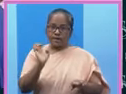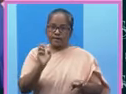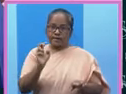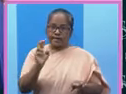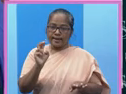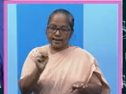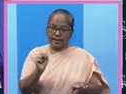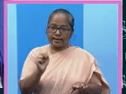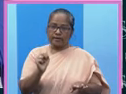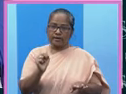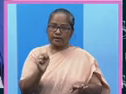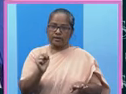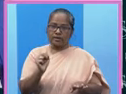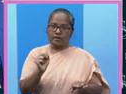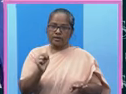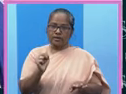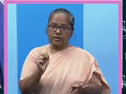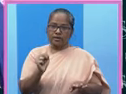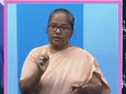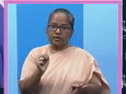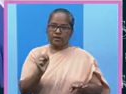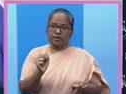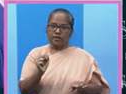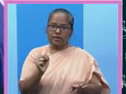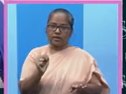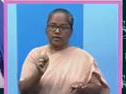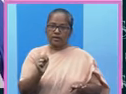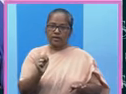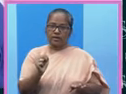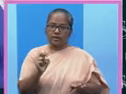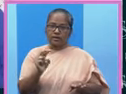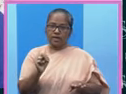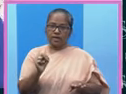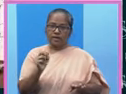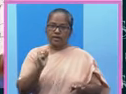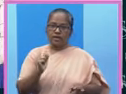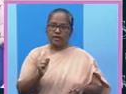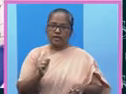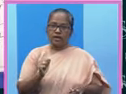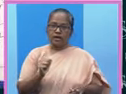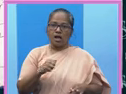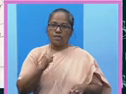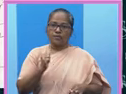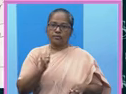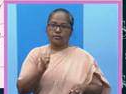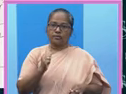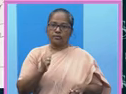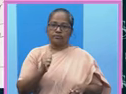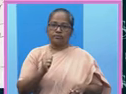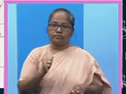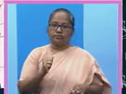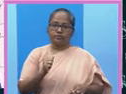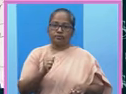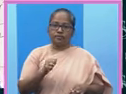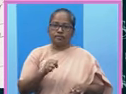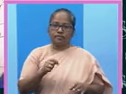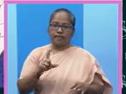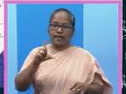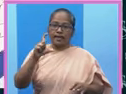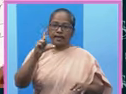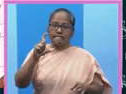பாகமாக பிரிச்சிருந்தாங்கன்னா அந்த பிரிவுகள் அப்படிங்கிறது n எனில் அப்போ வந்து